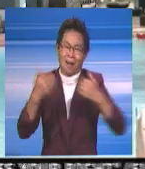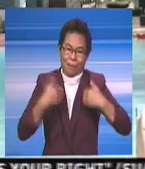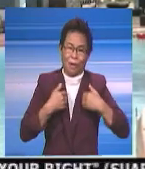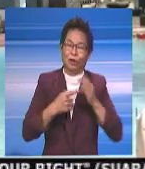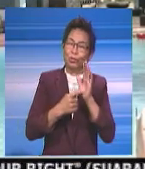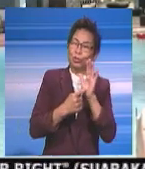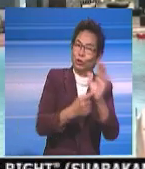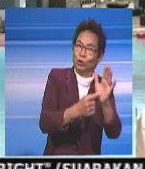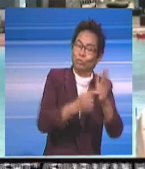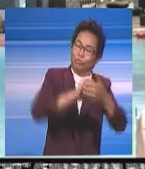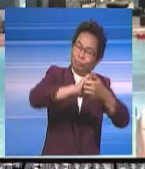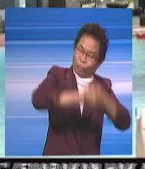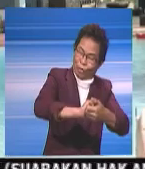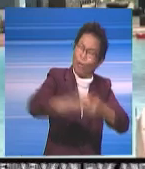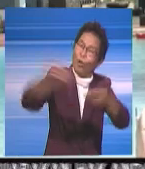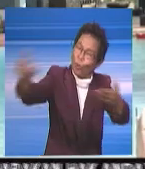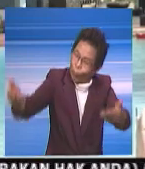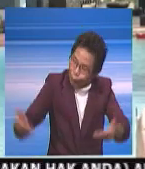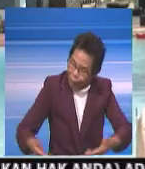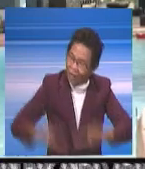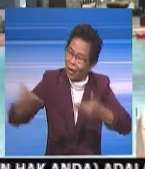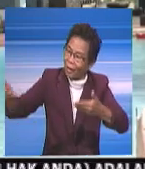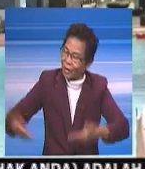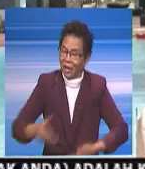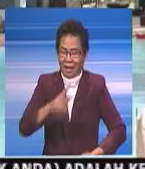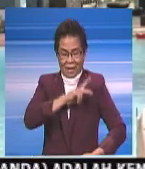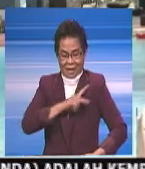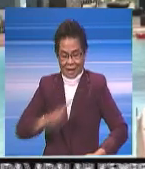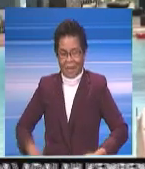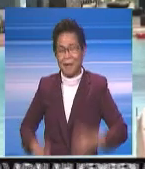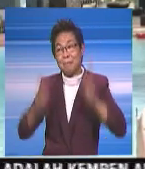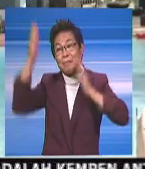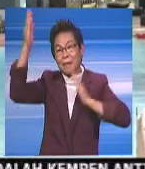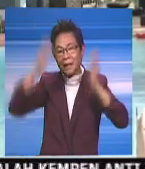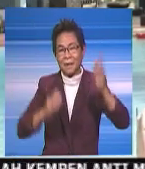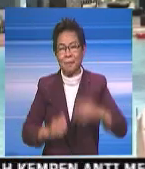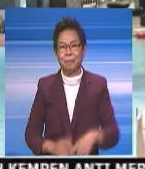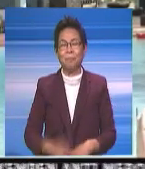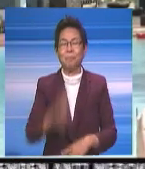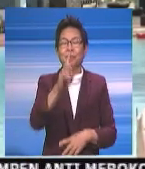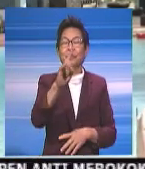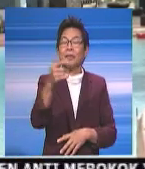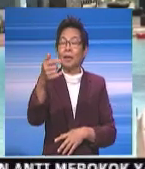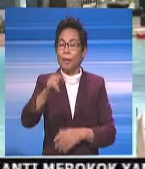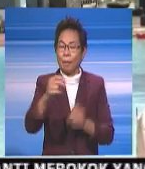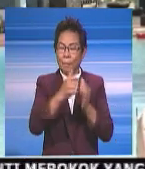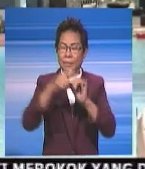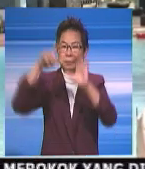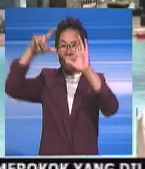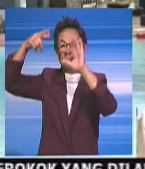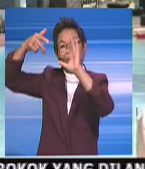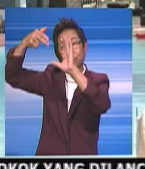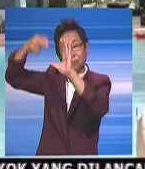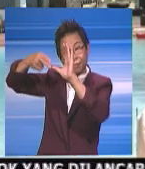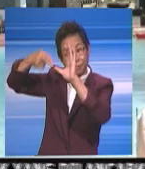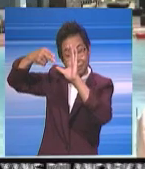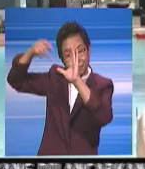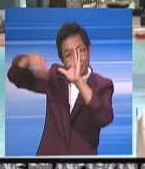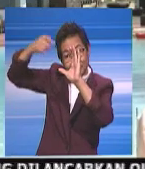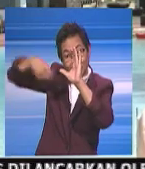sebagai tanda mesra mengalu-alukan kunjungan Seri Paduka. Dian Fatihah Maknoh bersama juru kamera Khairi Ismail,